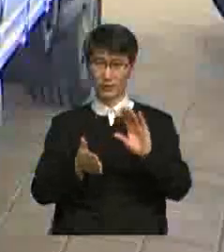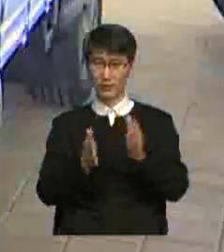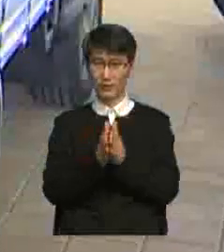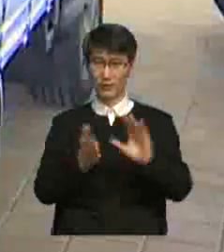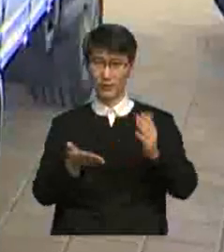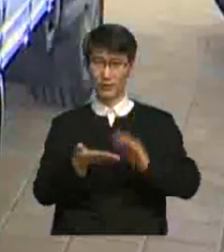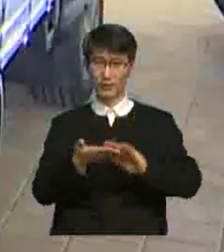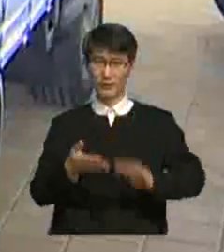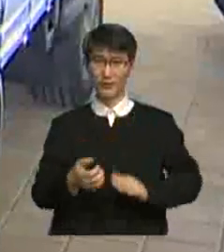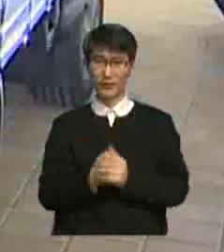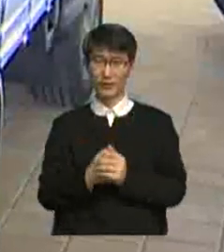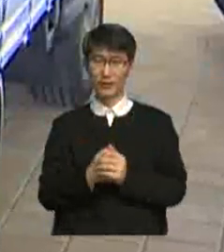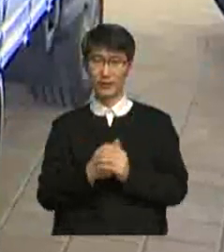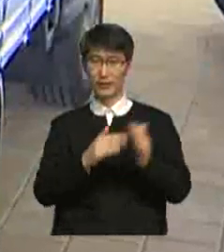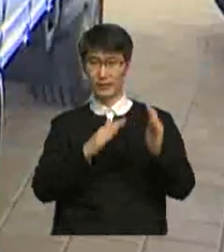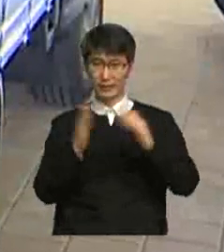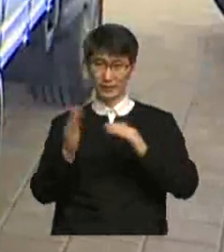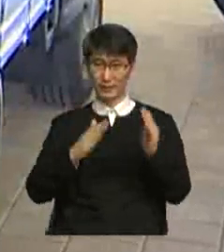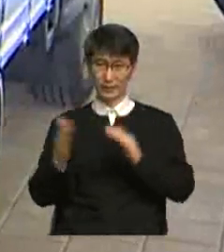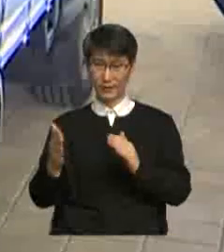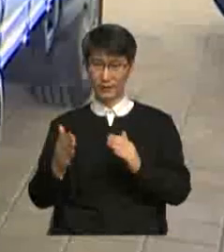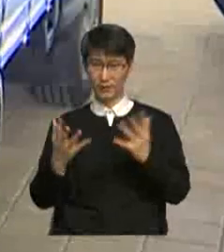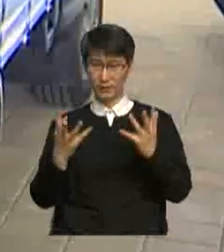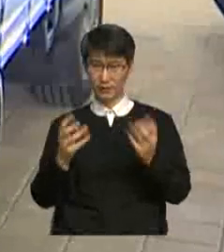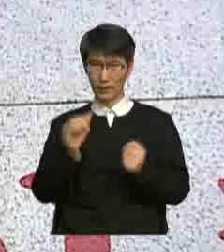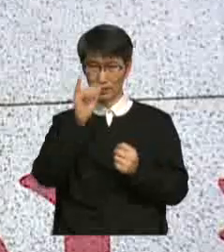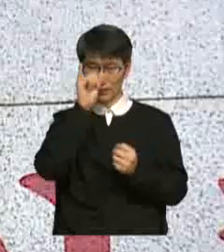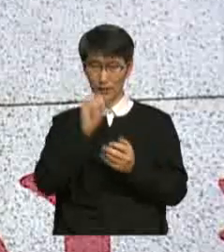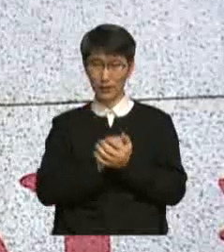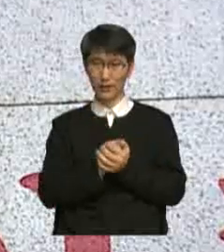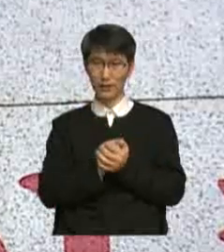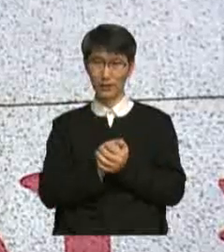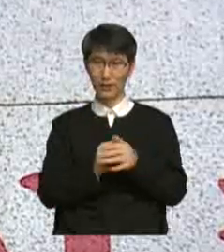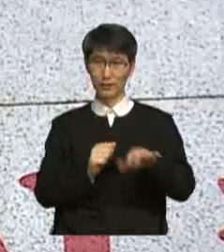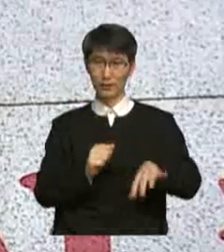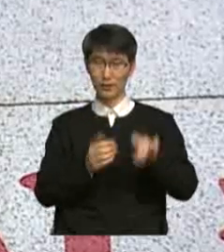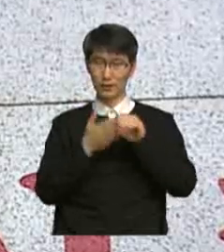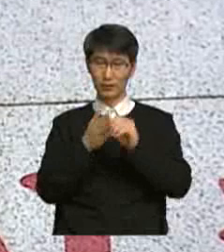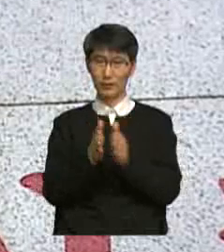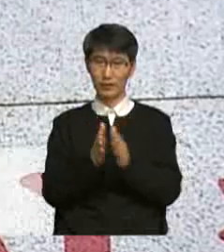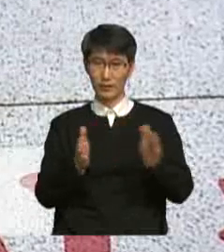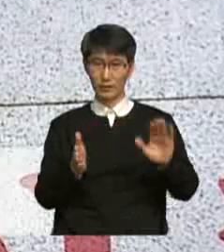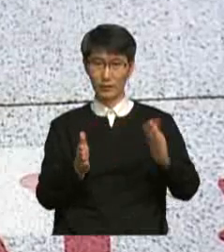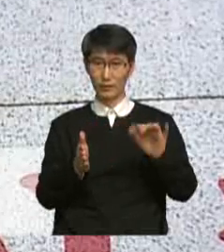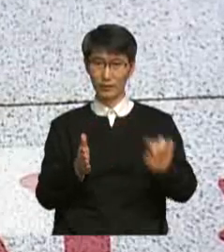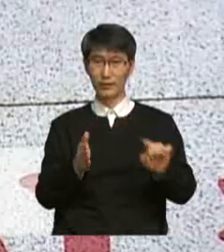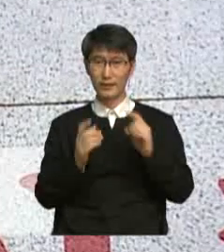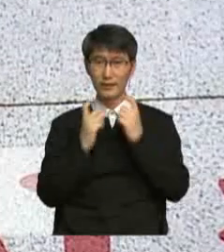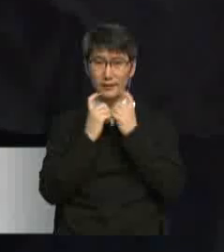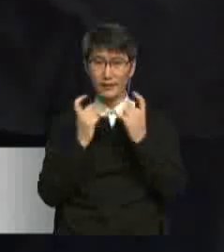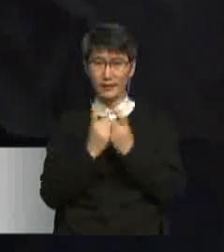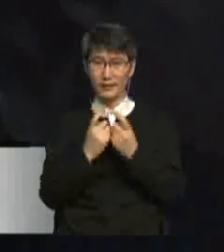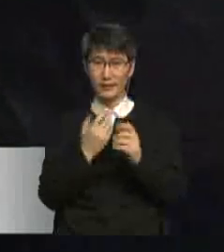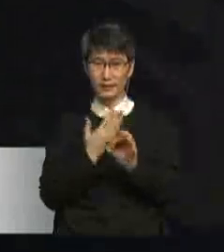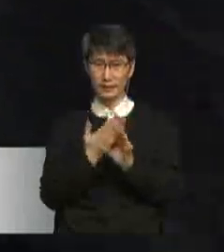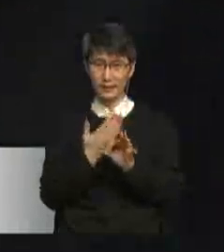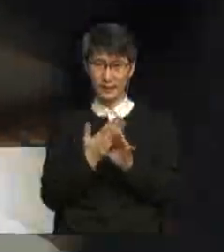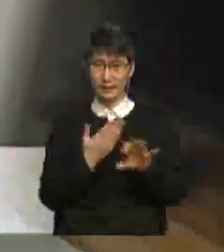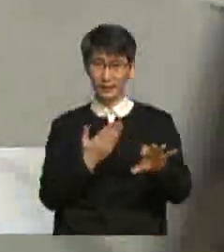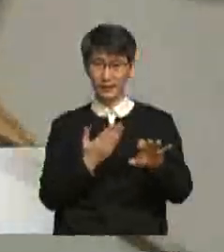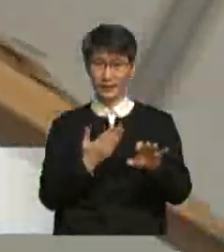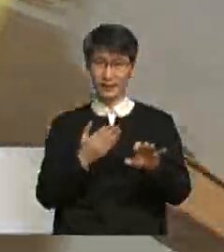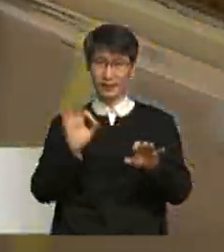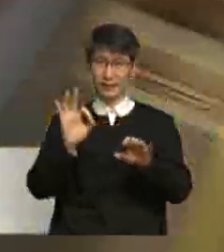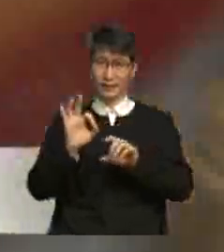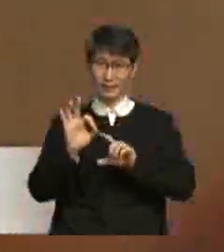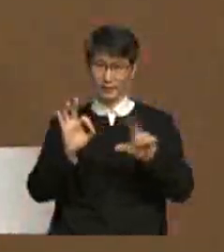시작됐습니다. 이삿짐차로 분주한 모습입니다. 먼저 입주를 시작한 건 민간 임대로 용산구는 지난